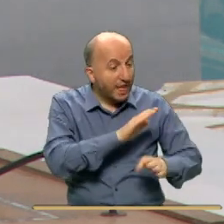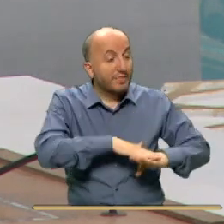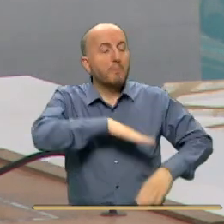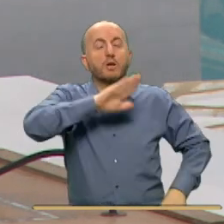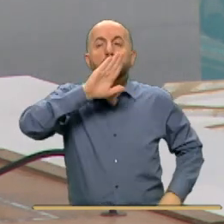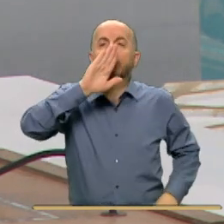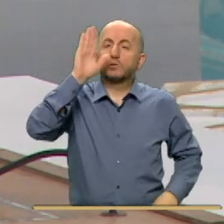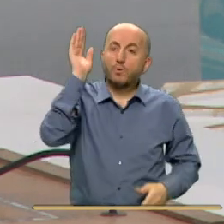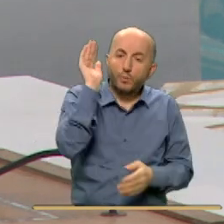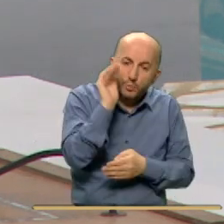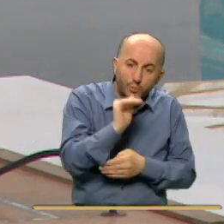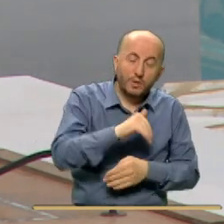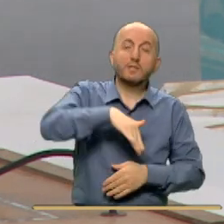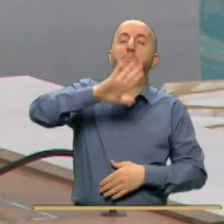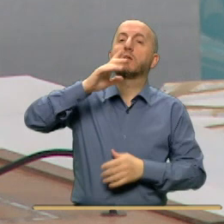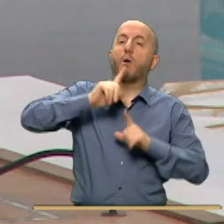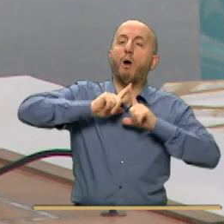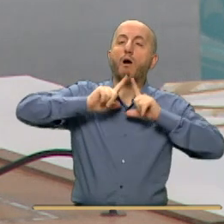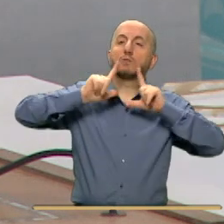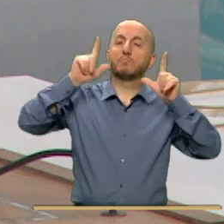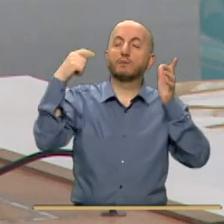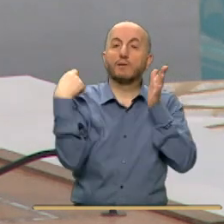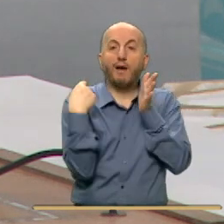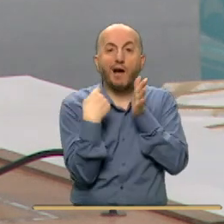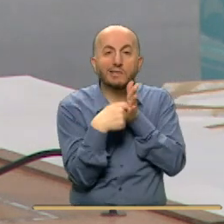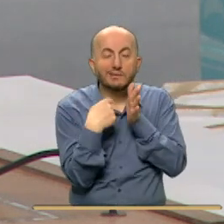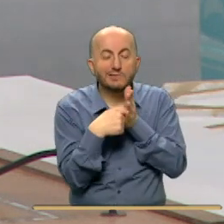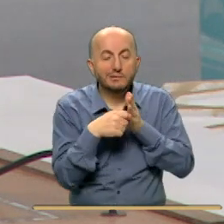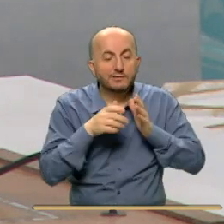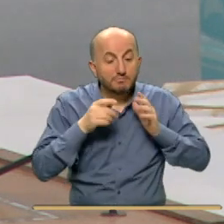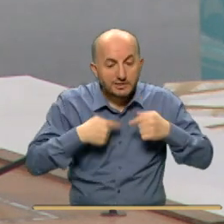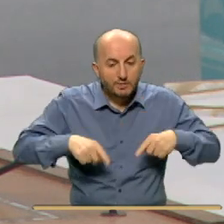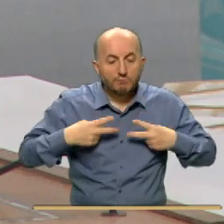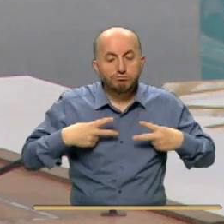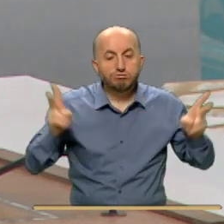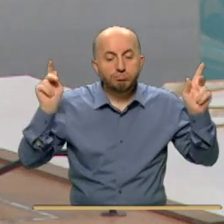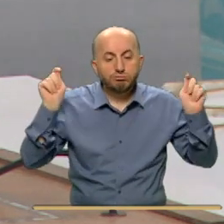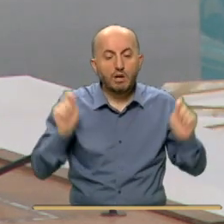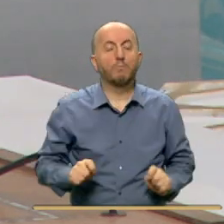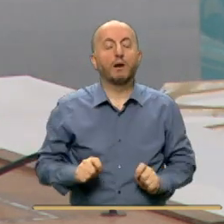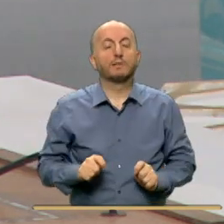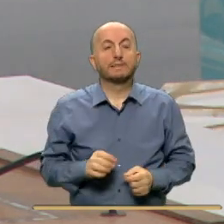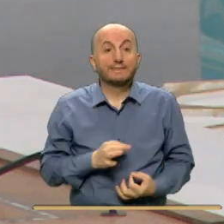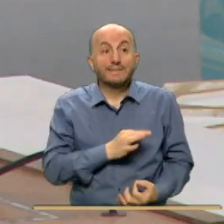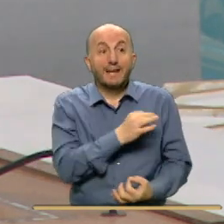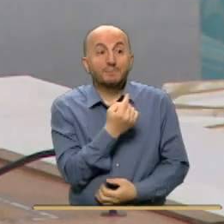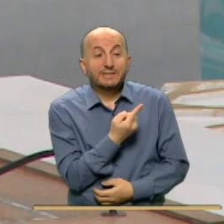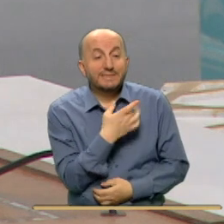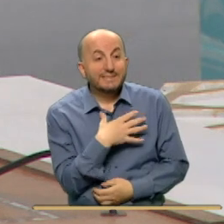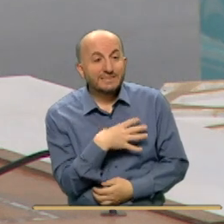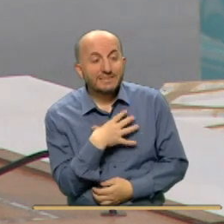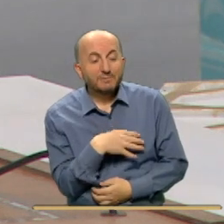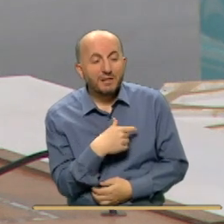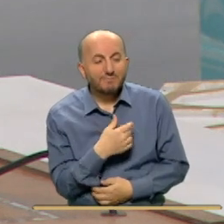etmeyeceğimizi, rükuya eğilmeyeceğimizi haykırmanın adıdır. Bu bizi özgürleştirir. Çünkü insanlardan bir şey istemek